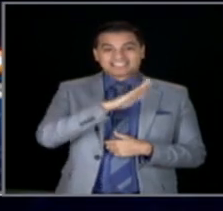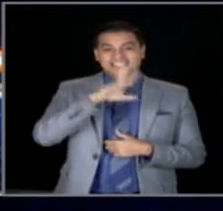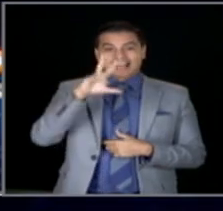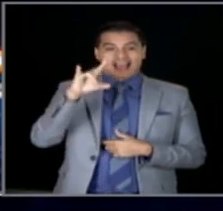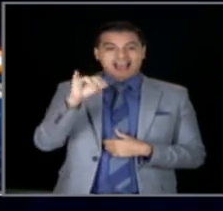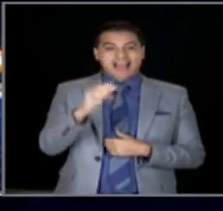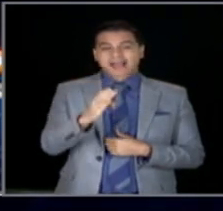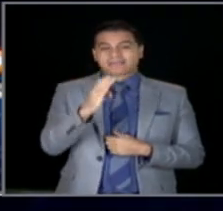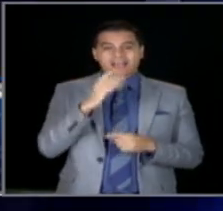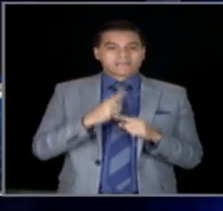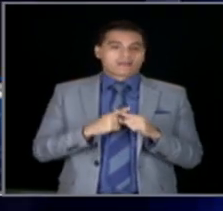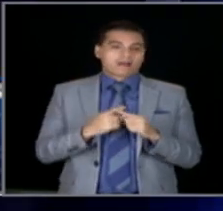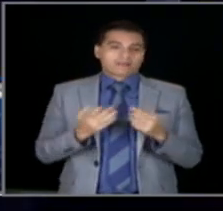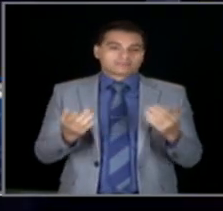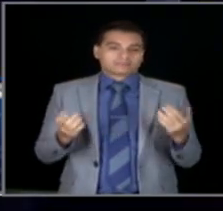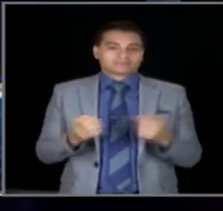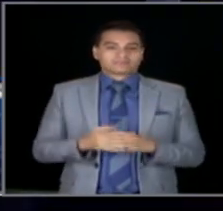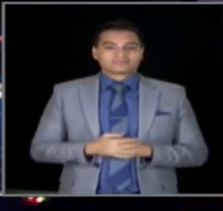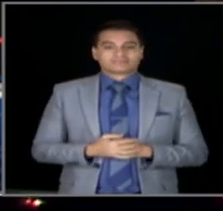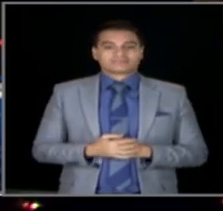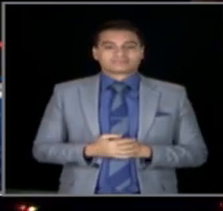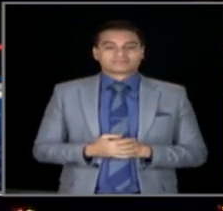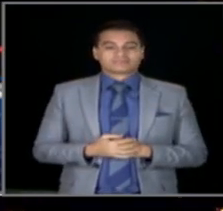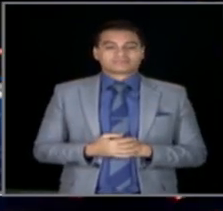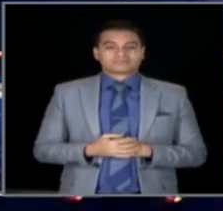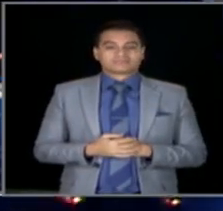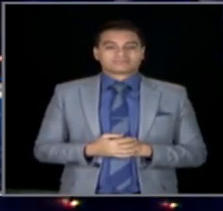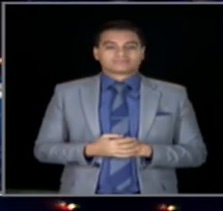جابر، إجابة خاطئة.